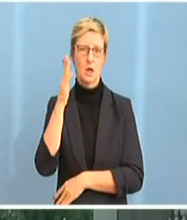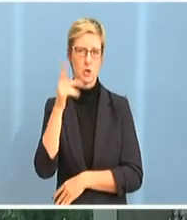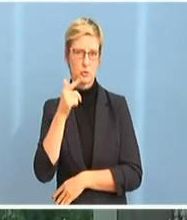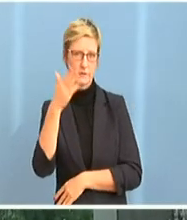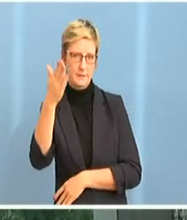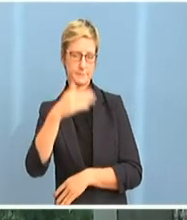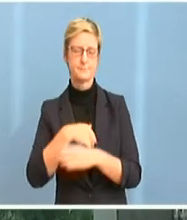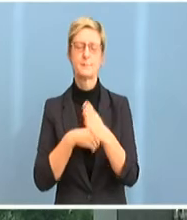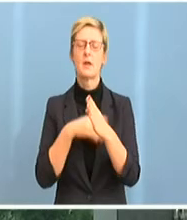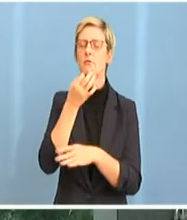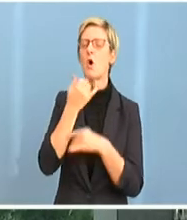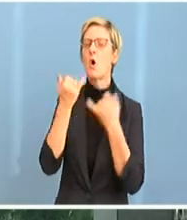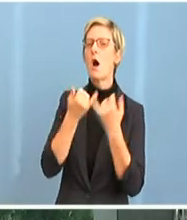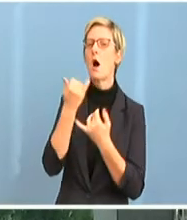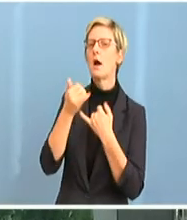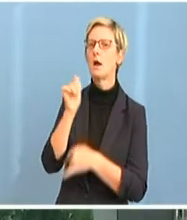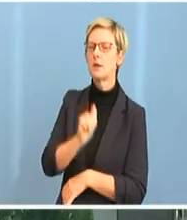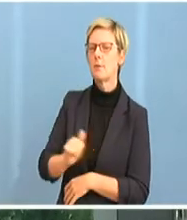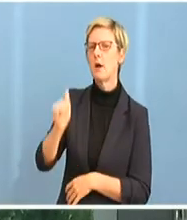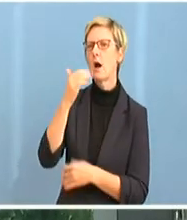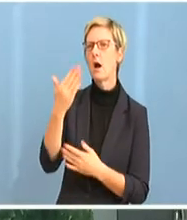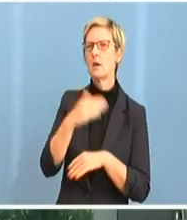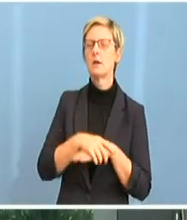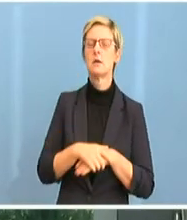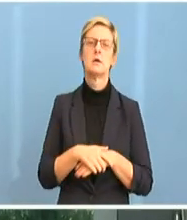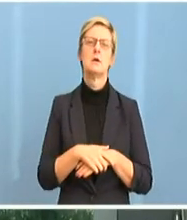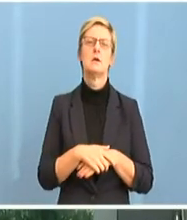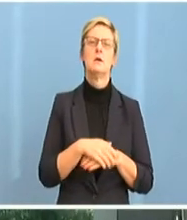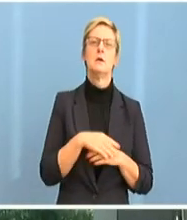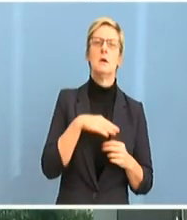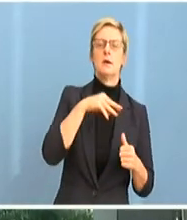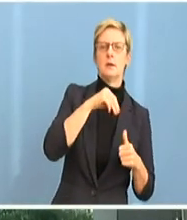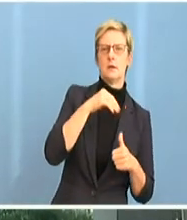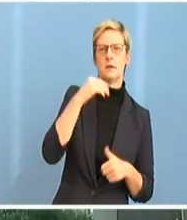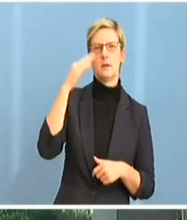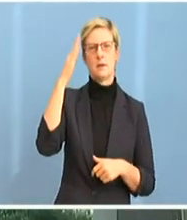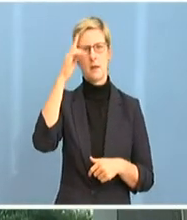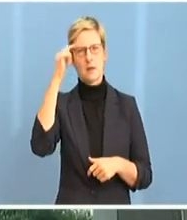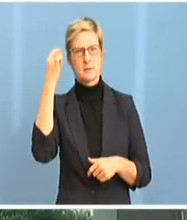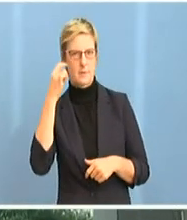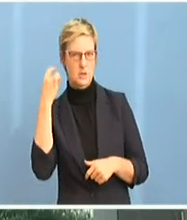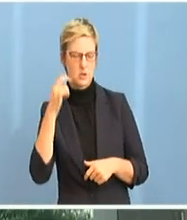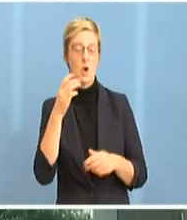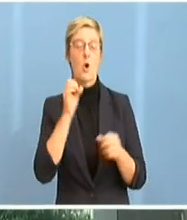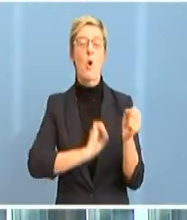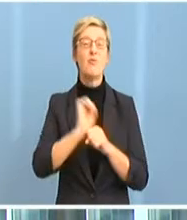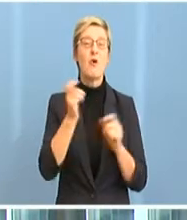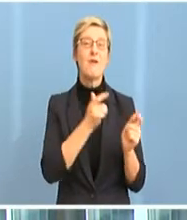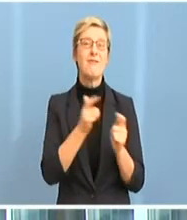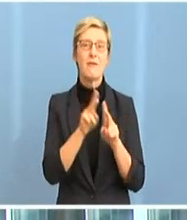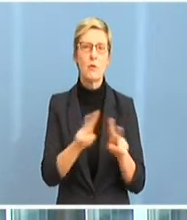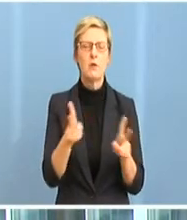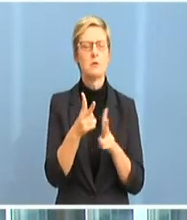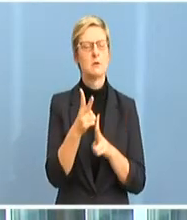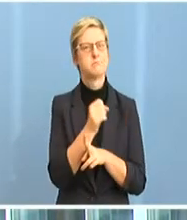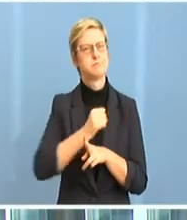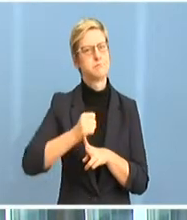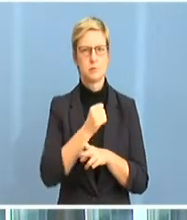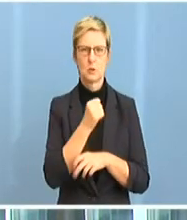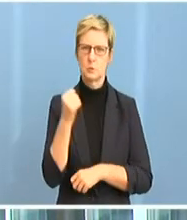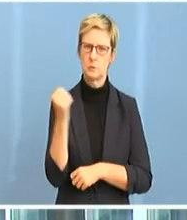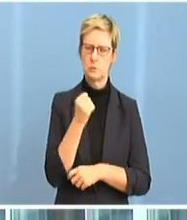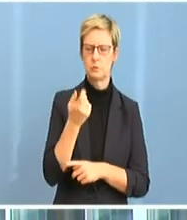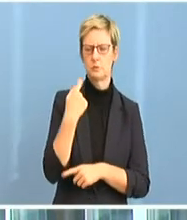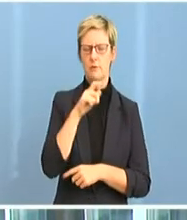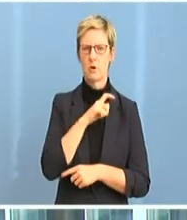Eine Frage zu dem Konflikt Armenien-Aserbaidschan. Da kam es ja trotz der Waffenruhe zu massiven Verletzungen der Waffenruhe am Wochenende.